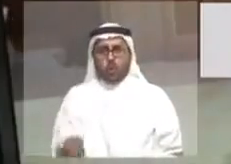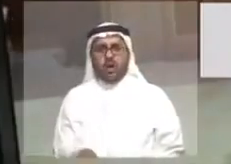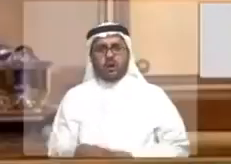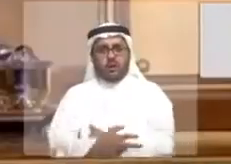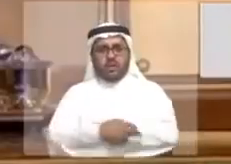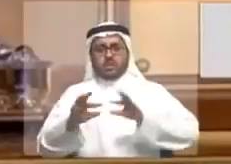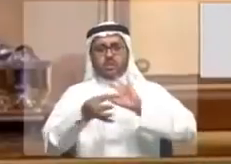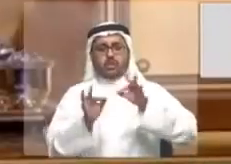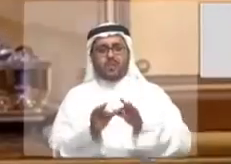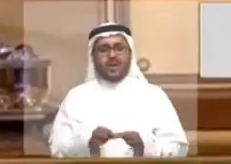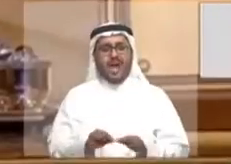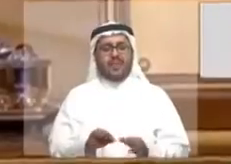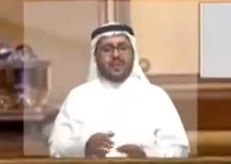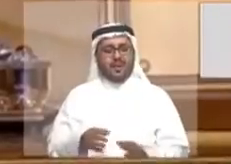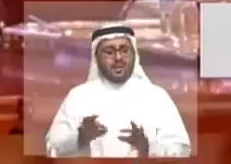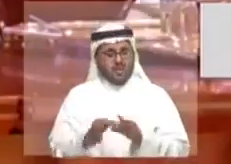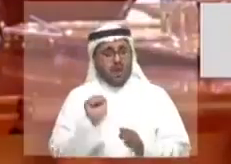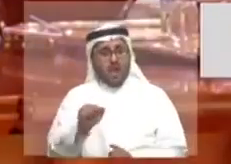الإسلامية في القدس.